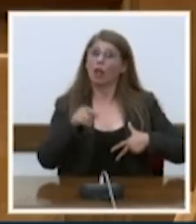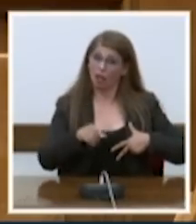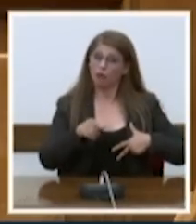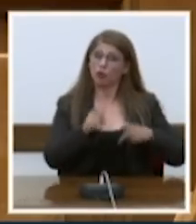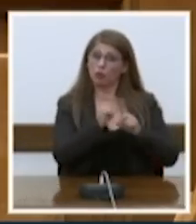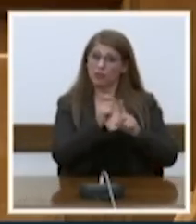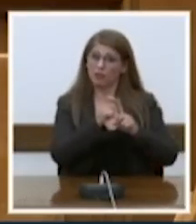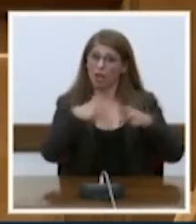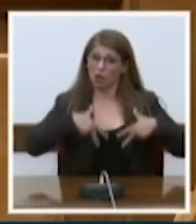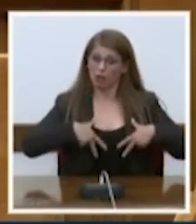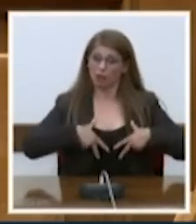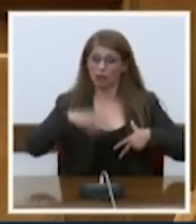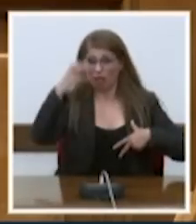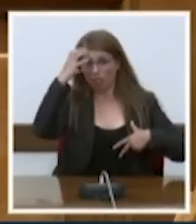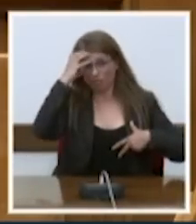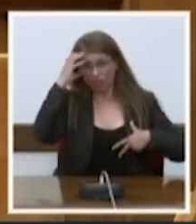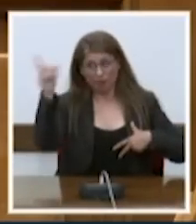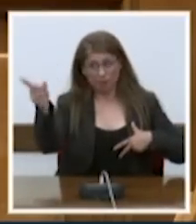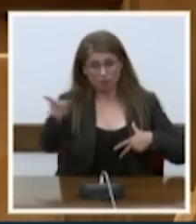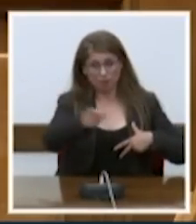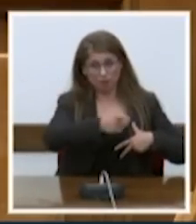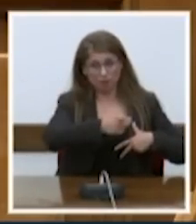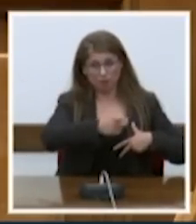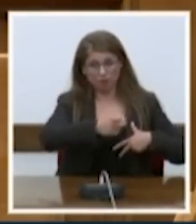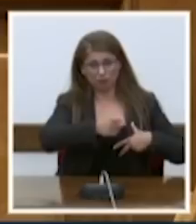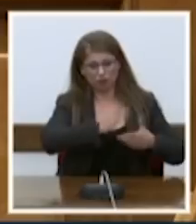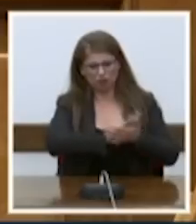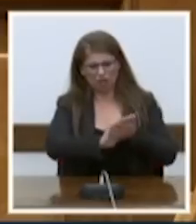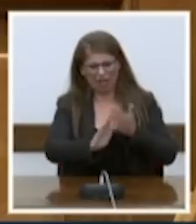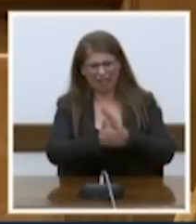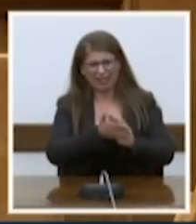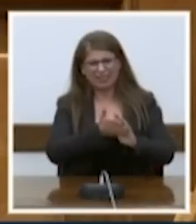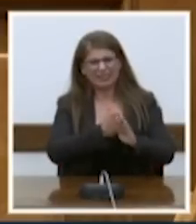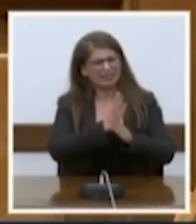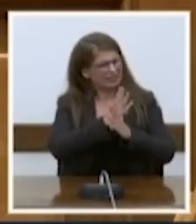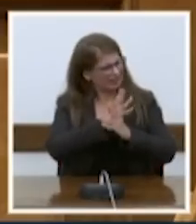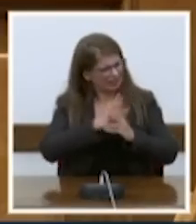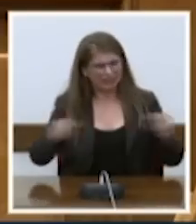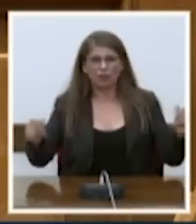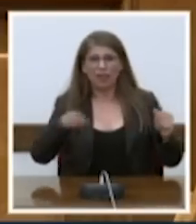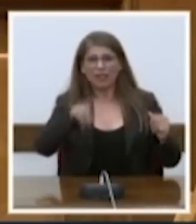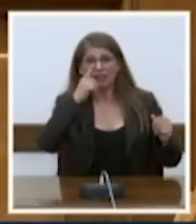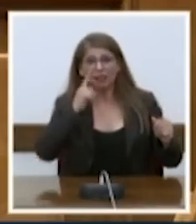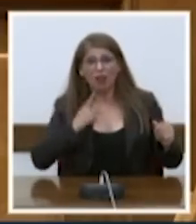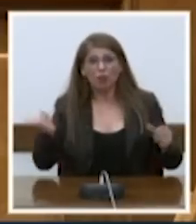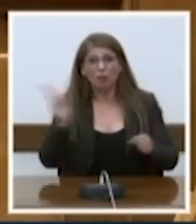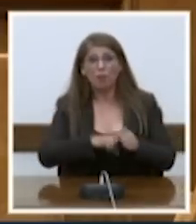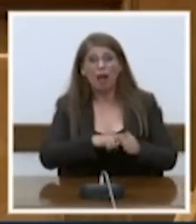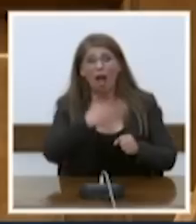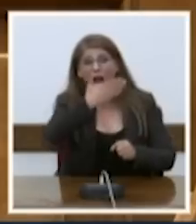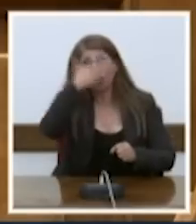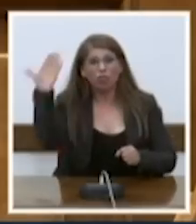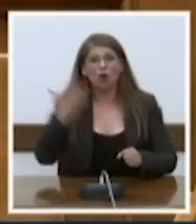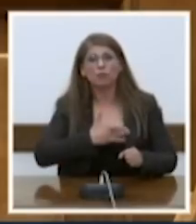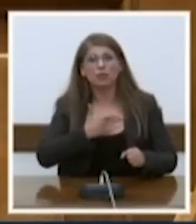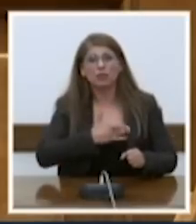σας θυμίζω, έγινε στάχτη σε εκείνη την ανίποτη τραγωδία όπου χάθηκαν αθώες ψυχές